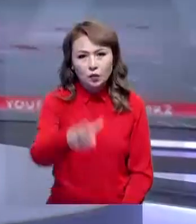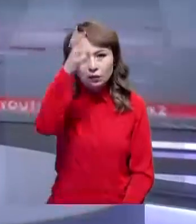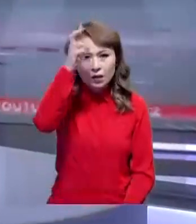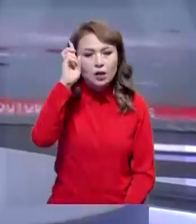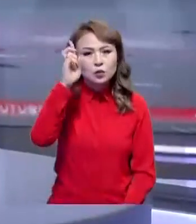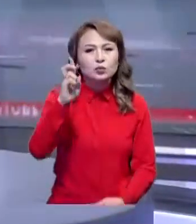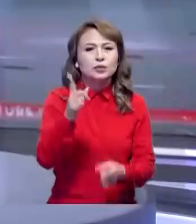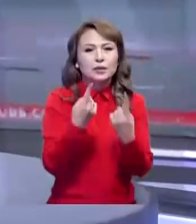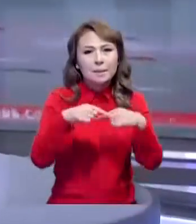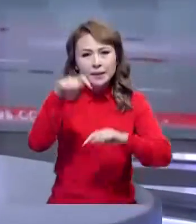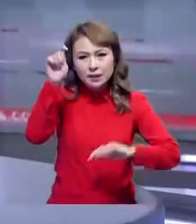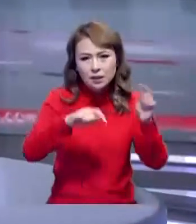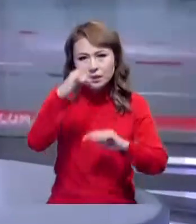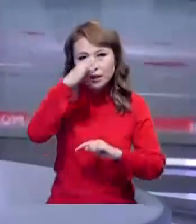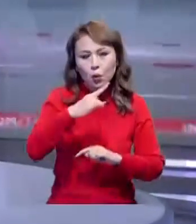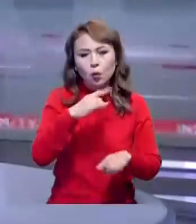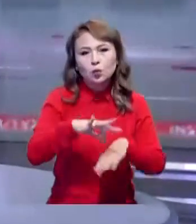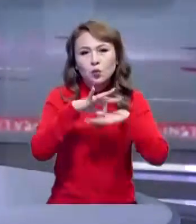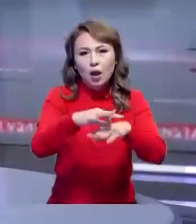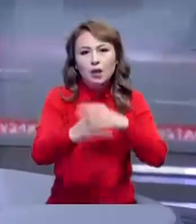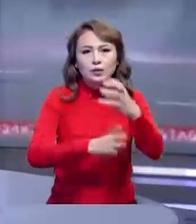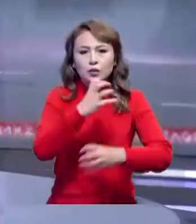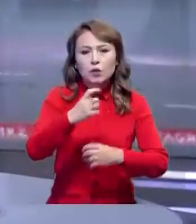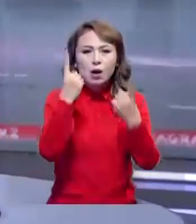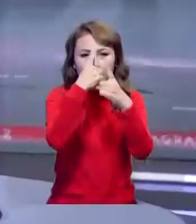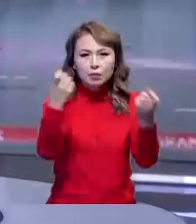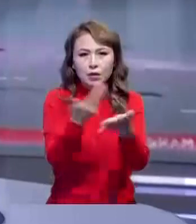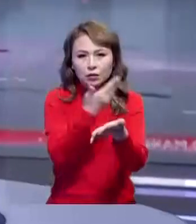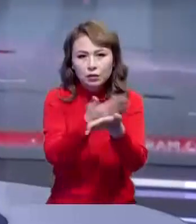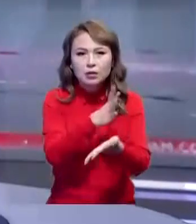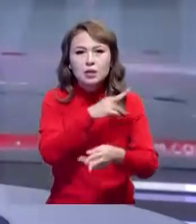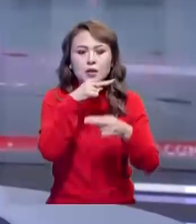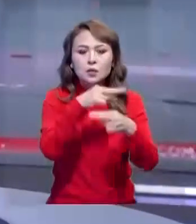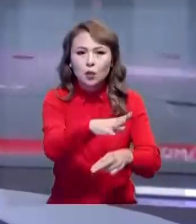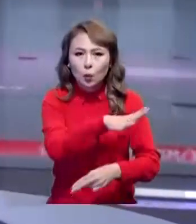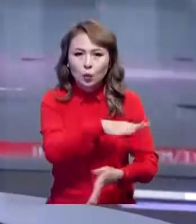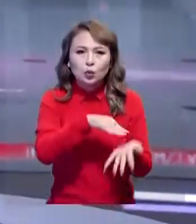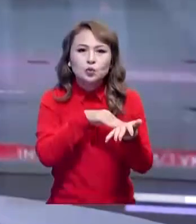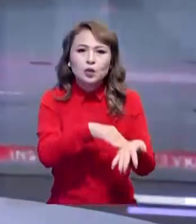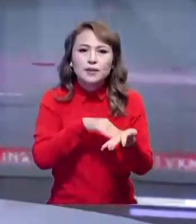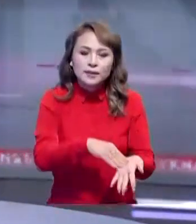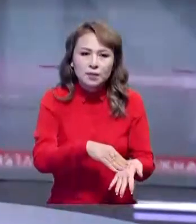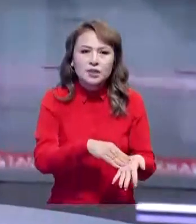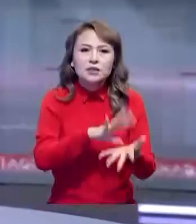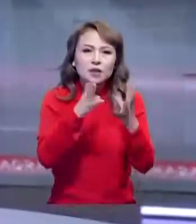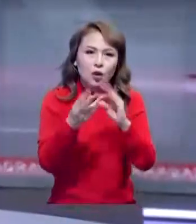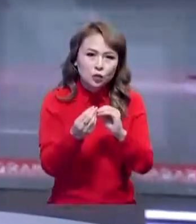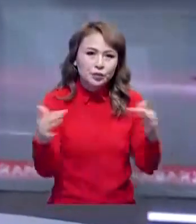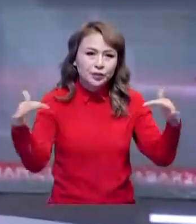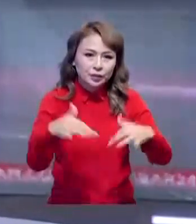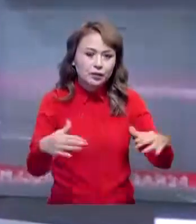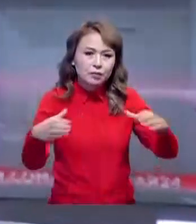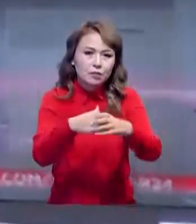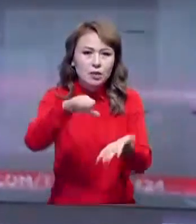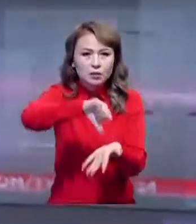Түркі мемлекеттері ұйымы саммитінің Қазақстанда өтуі әлемдік бұқаралық ақпарат құралдарында назарын аударды. Журналистер мен